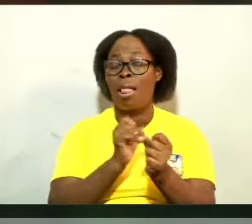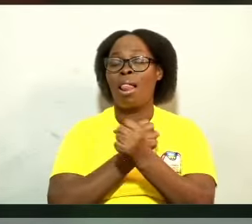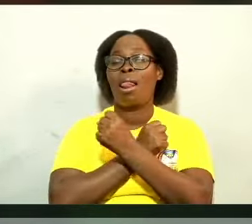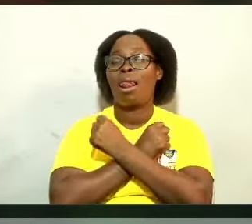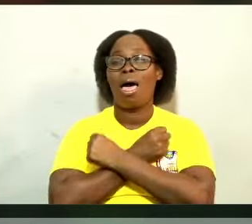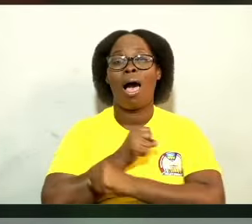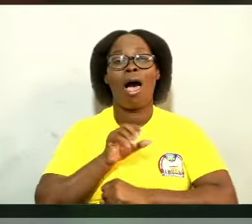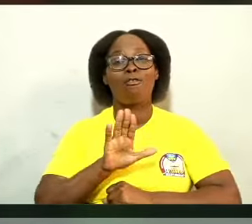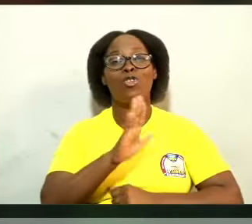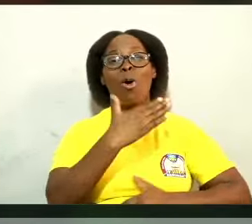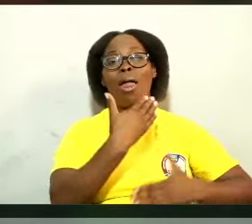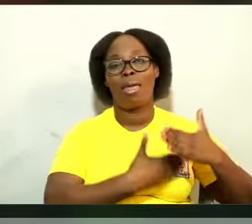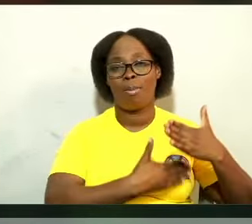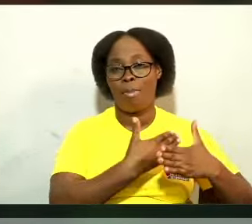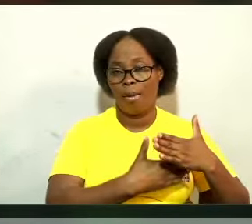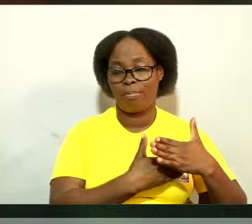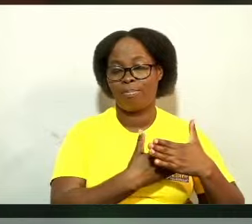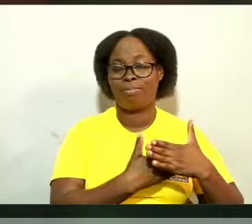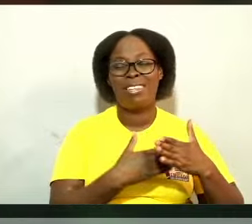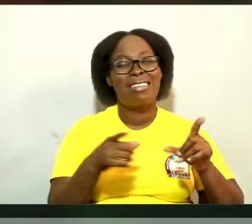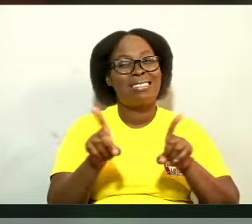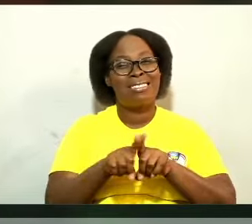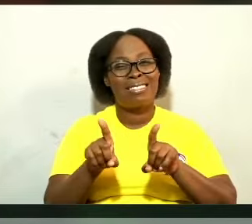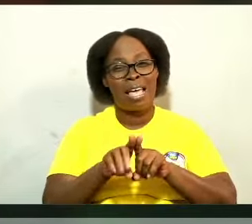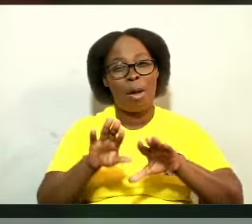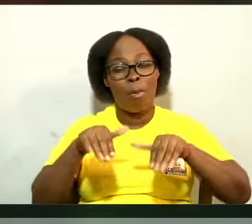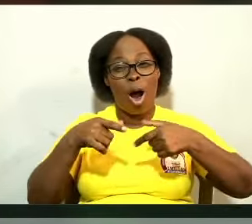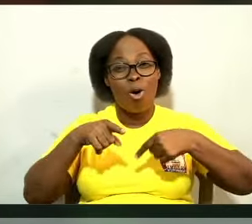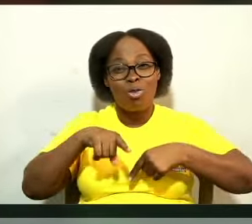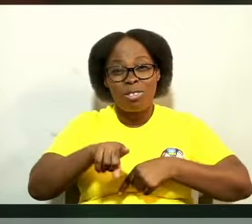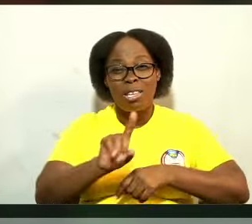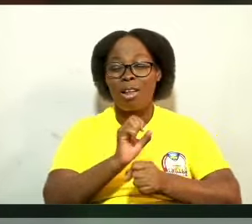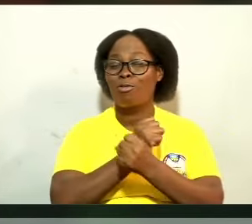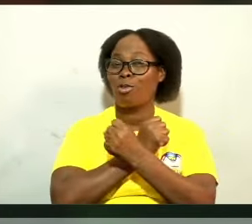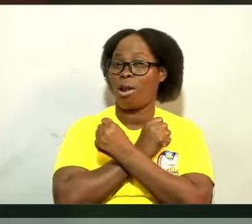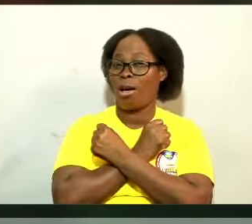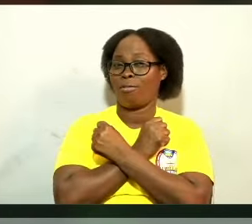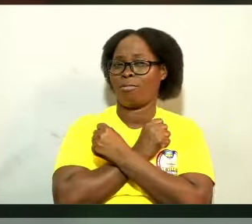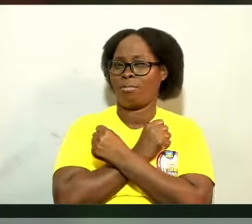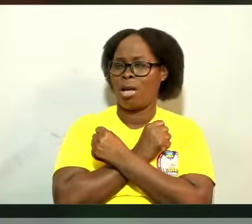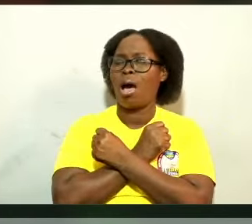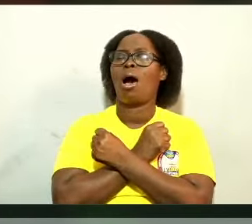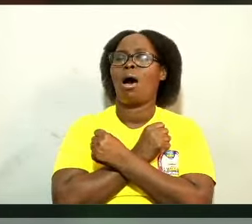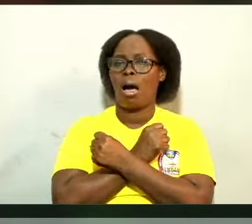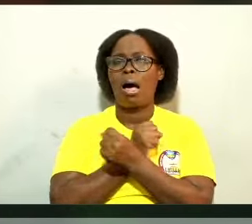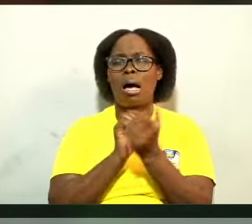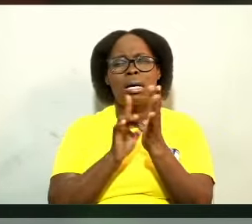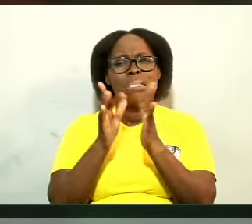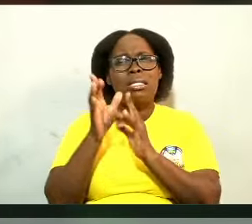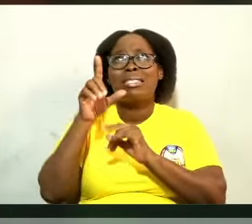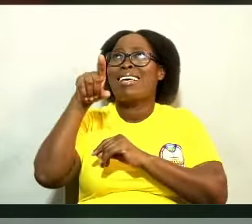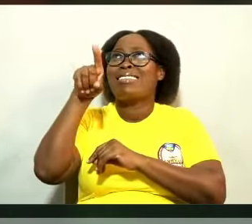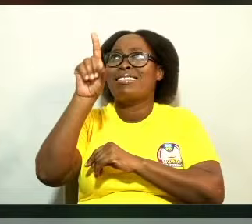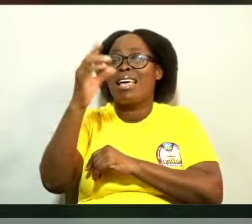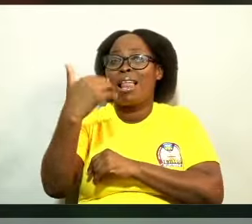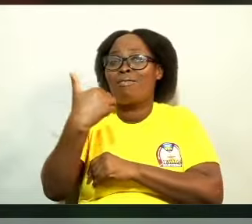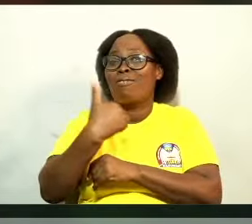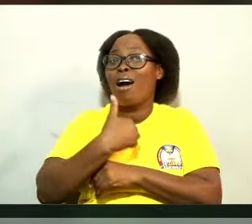Mpende jirani yako kama nafsi yako. Kumbe Yesu yeye ana